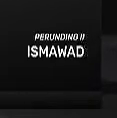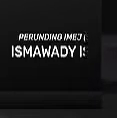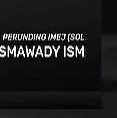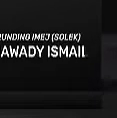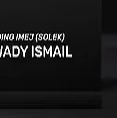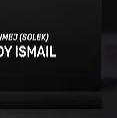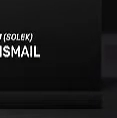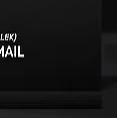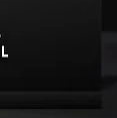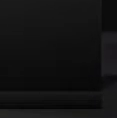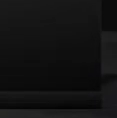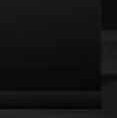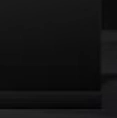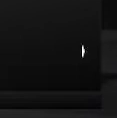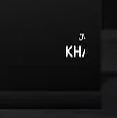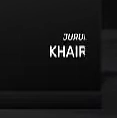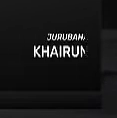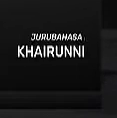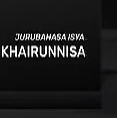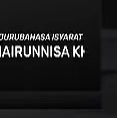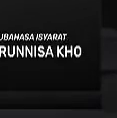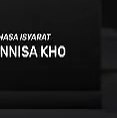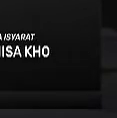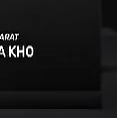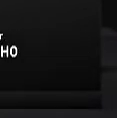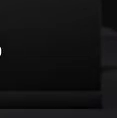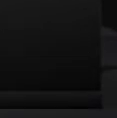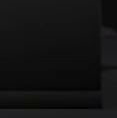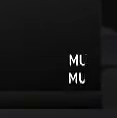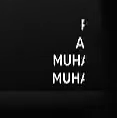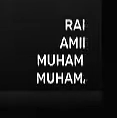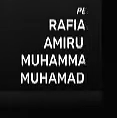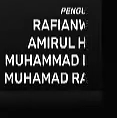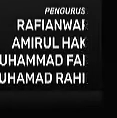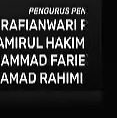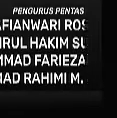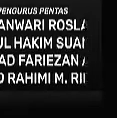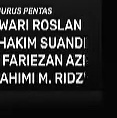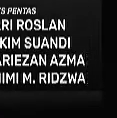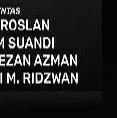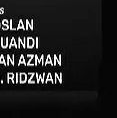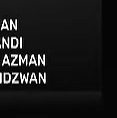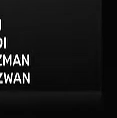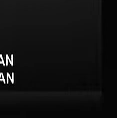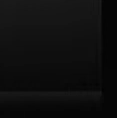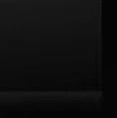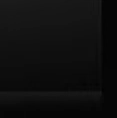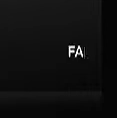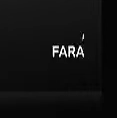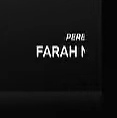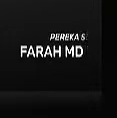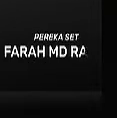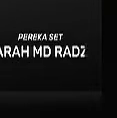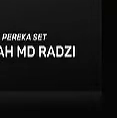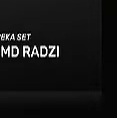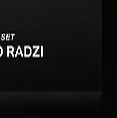kita ke arah air tanah kita nah ini adalah untuk meningkatkan kualiti suhu dan prestasi tentang peran tanah tahu